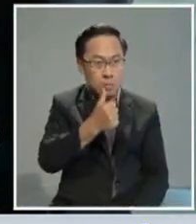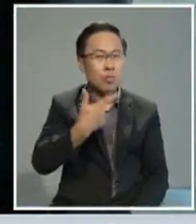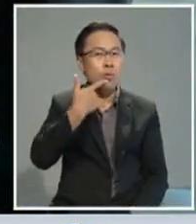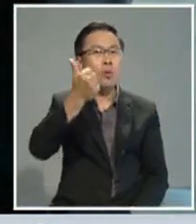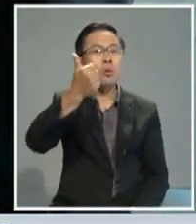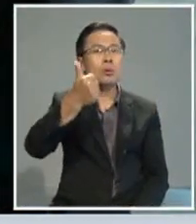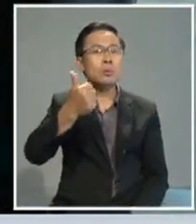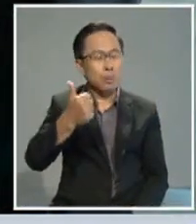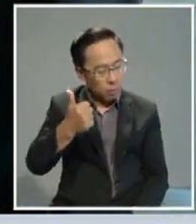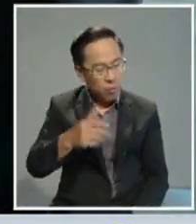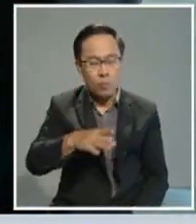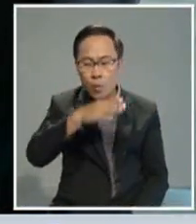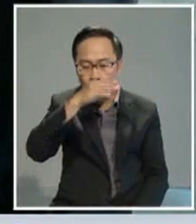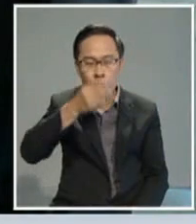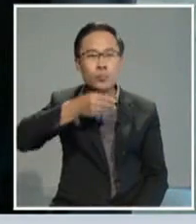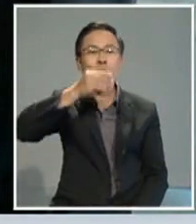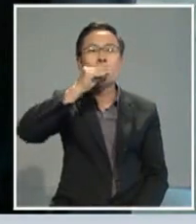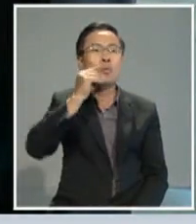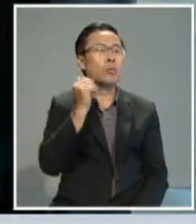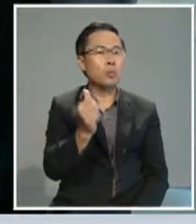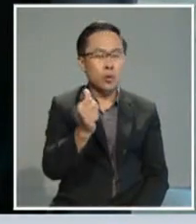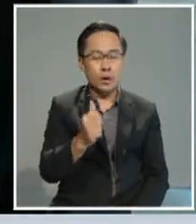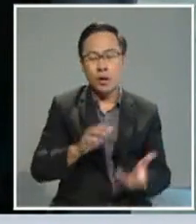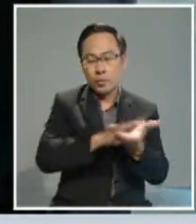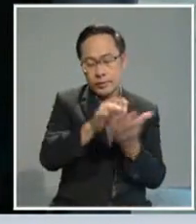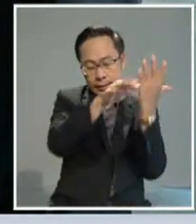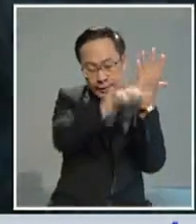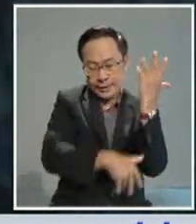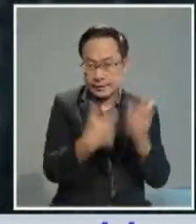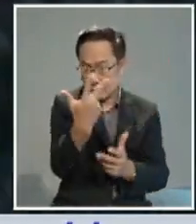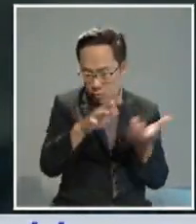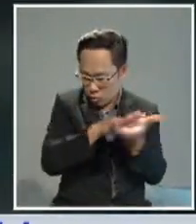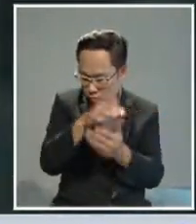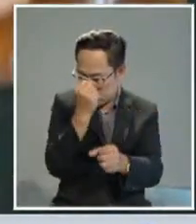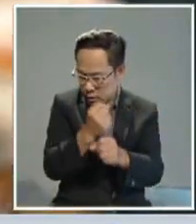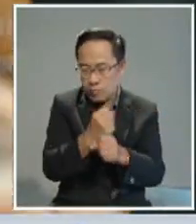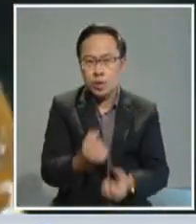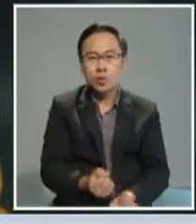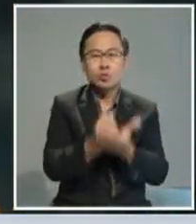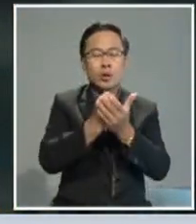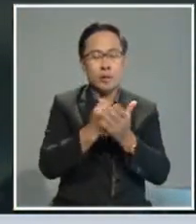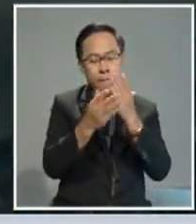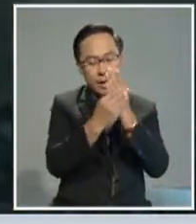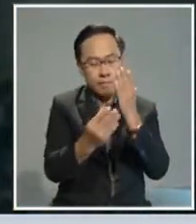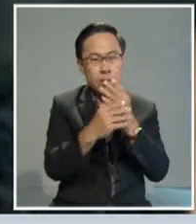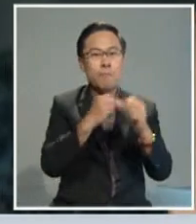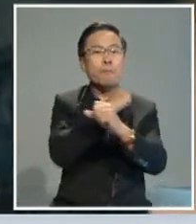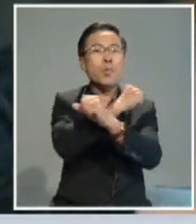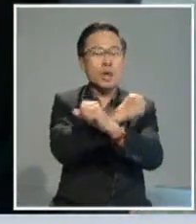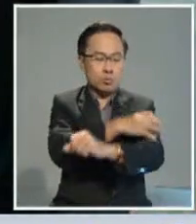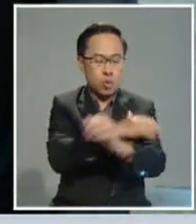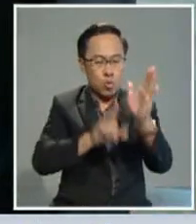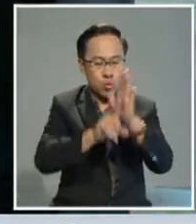หวานค่ะหวานหอมนะคะเพราะว่าอันนี้เป็นเห็ด3อย่างนะคะ โอ้เห็ด3อย่าง ดูแลสุขภาพเรื่องไขมันคอเลสเตอรอลน้อยลง